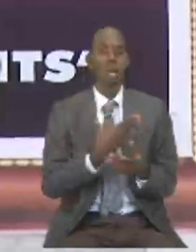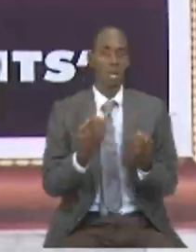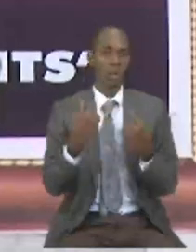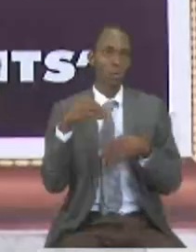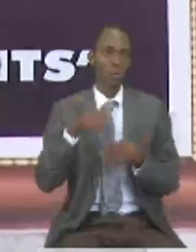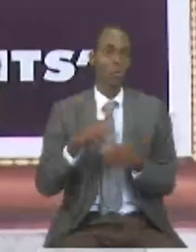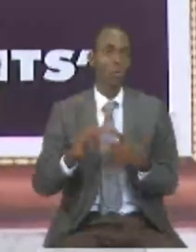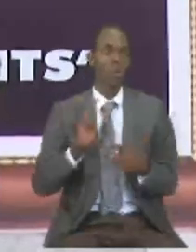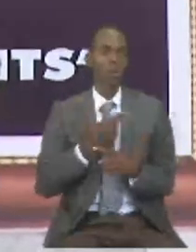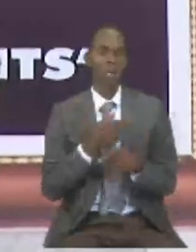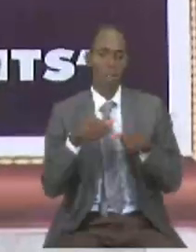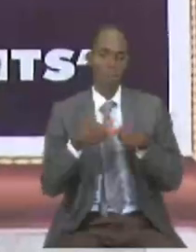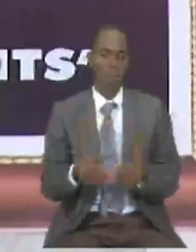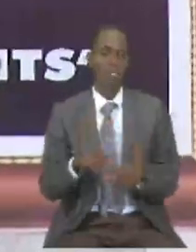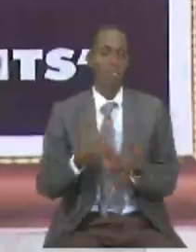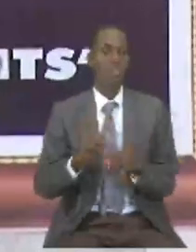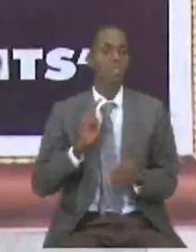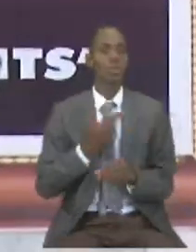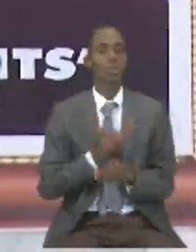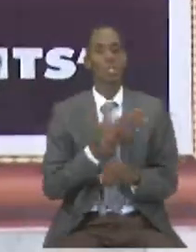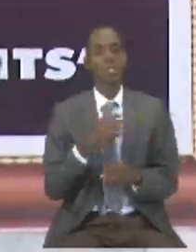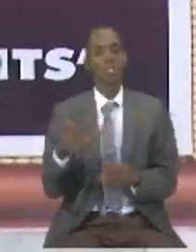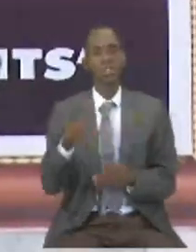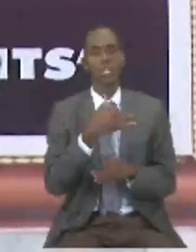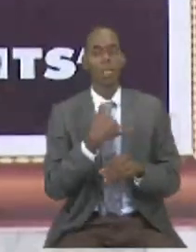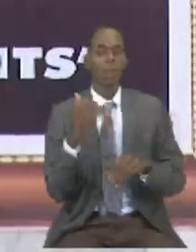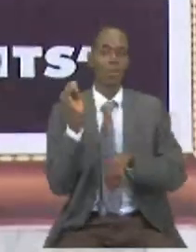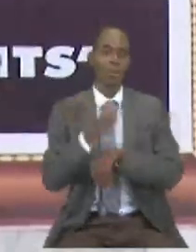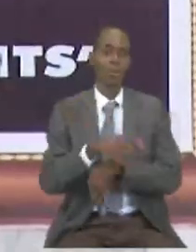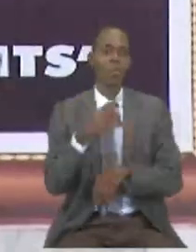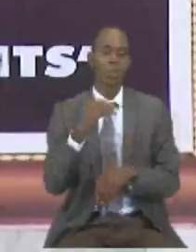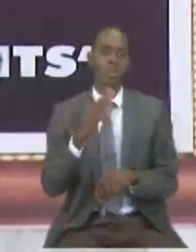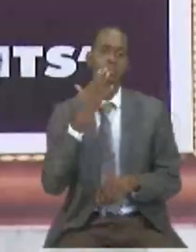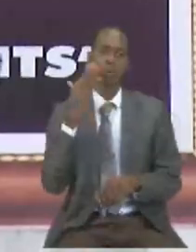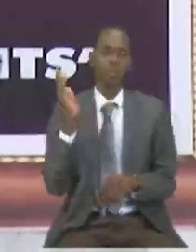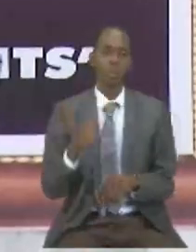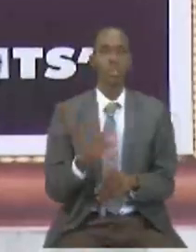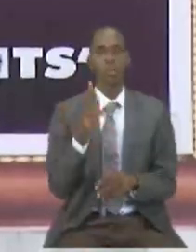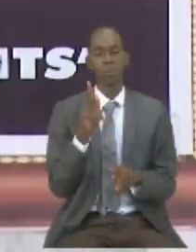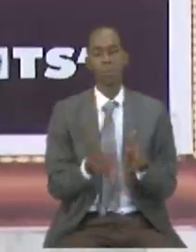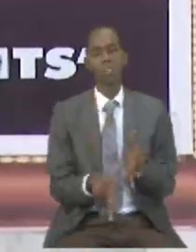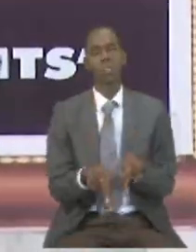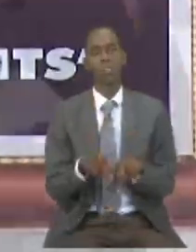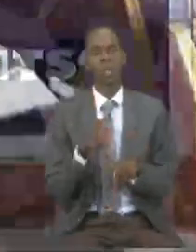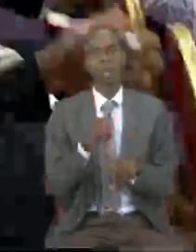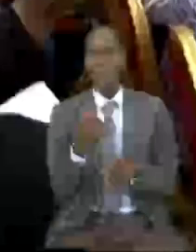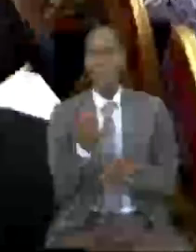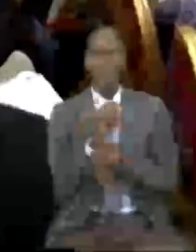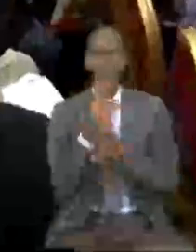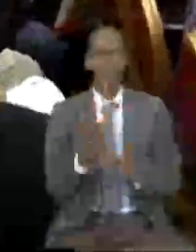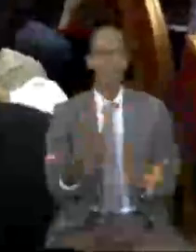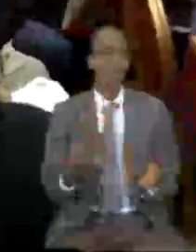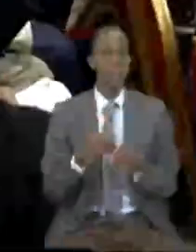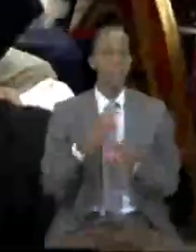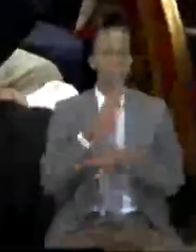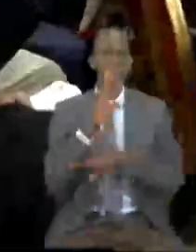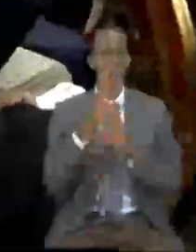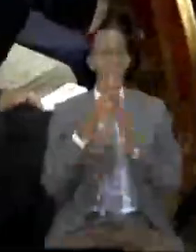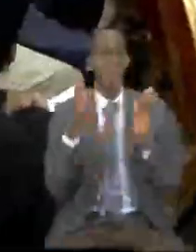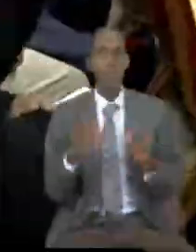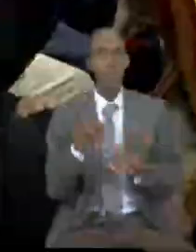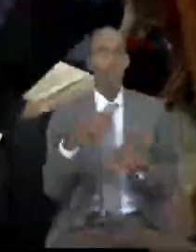en nous et demeure en nous. Et que vous avez vaincu le malin. Y a-t-il deux vainqueurs ici? Vous